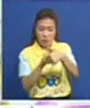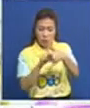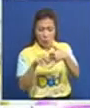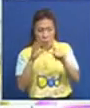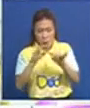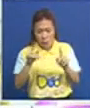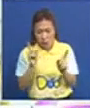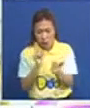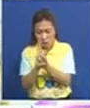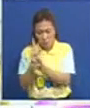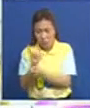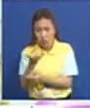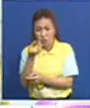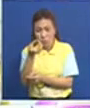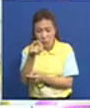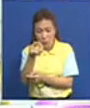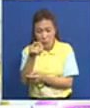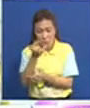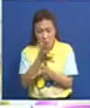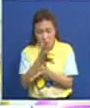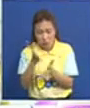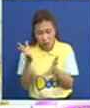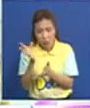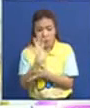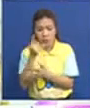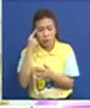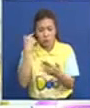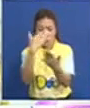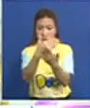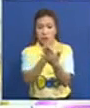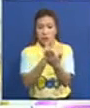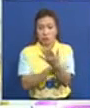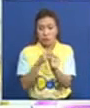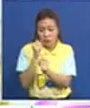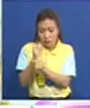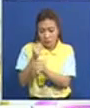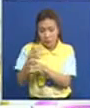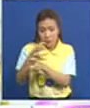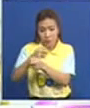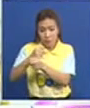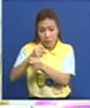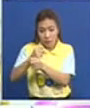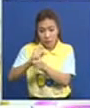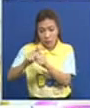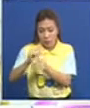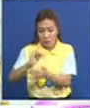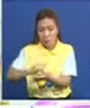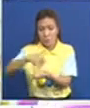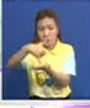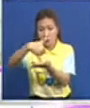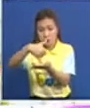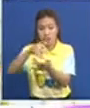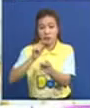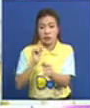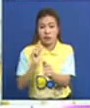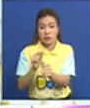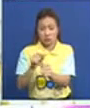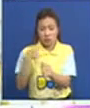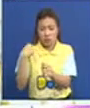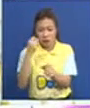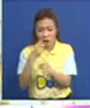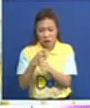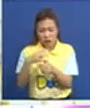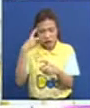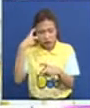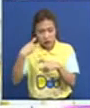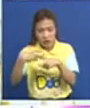ายนะเนื่องจากว่าขั้นตอนการผลิตหรือทำหุ่นขึ้นมา1ขั้นเนี่ยค่อนข้างซับซ้อ